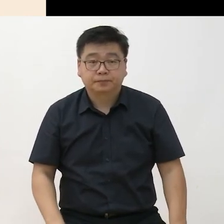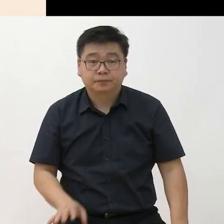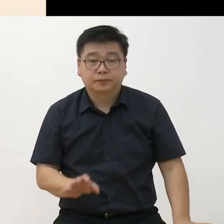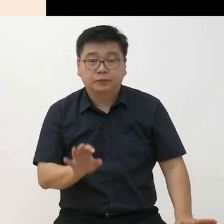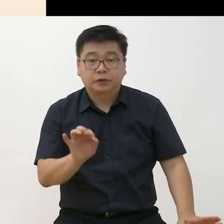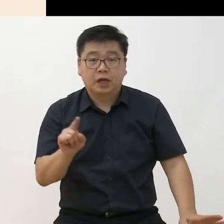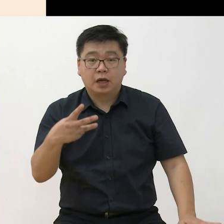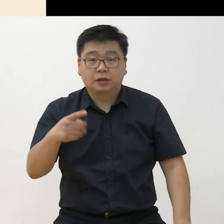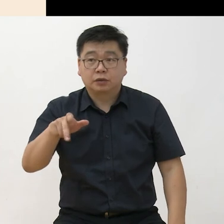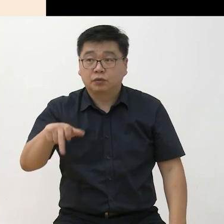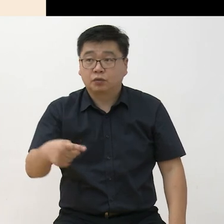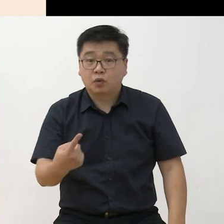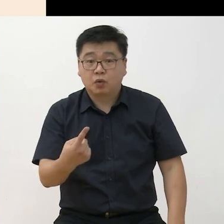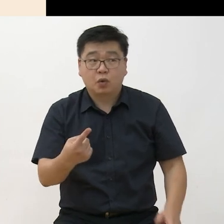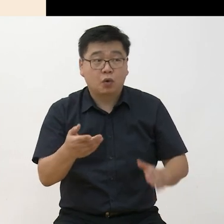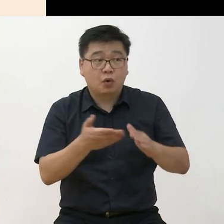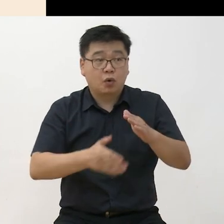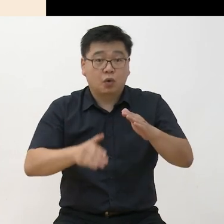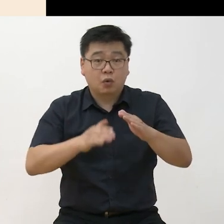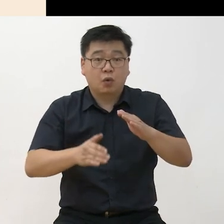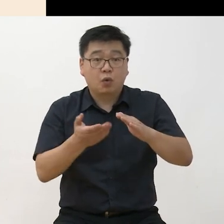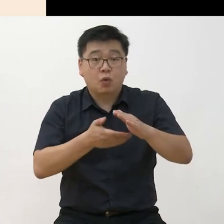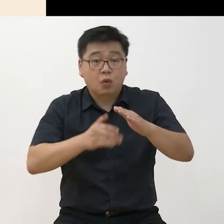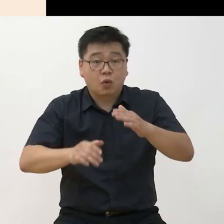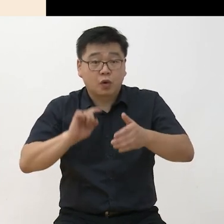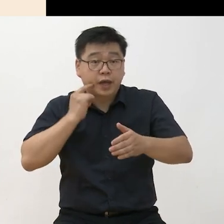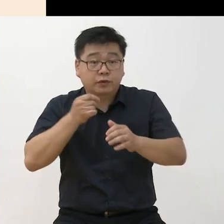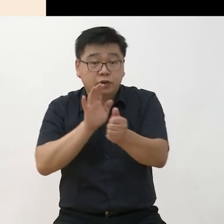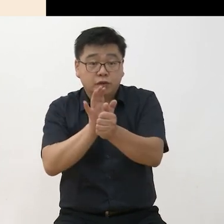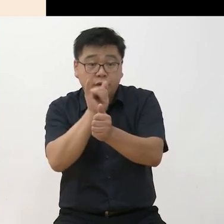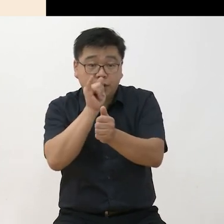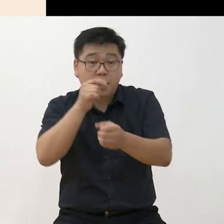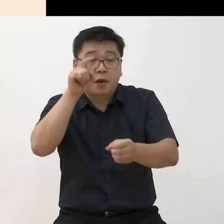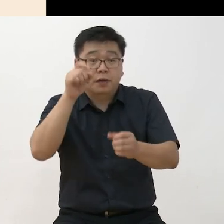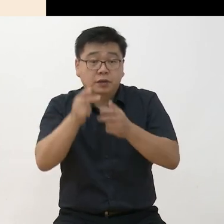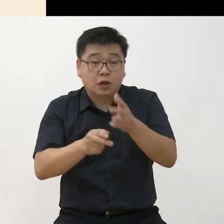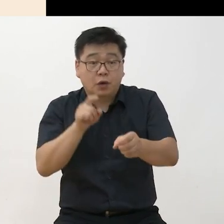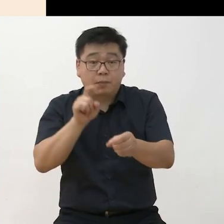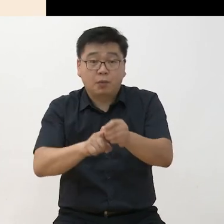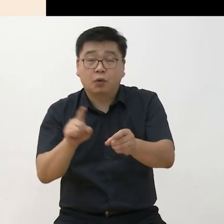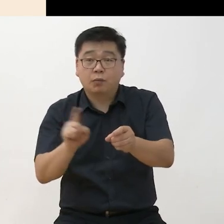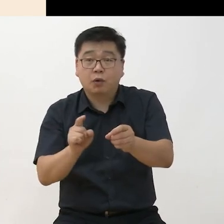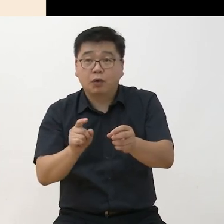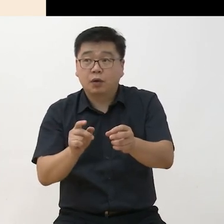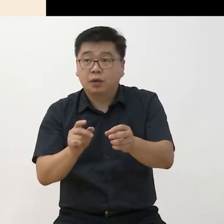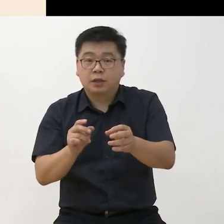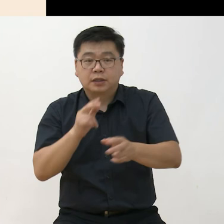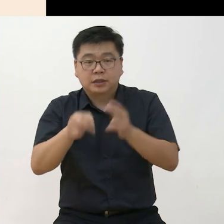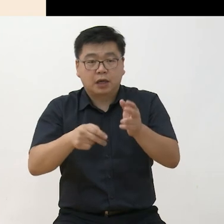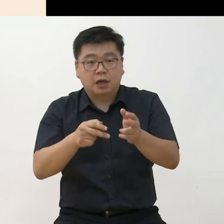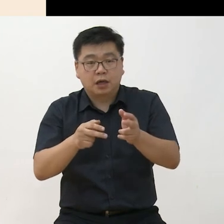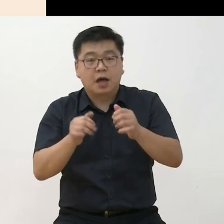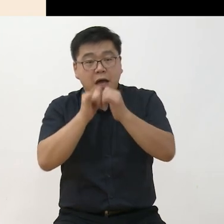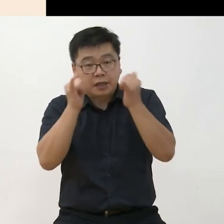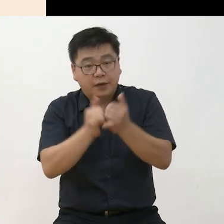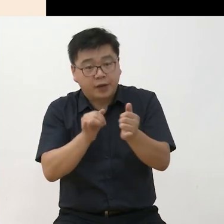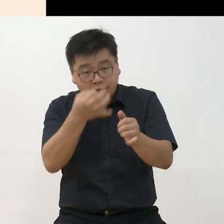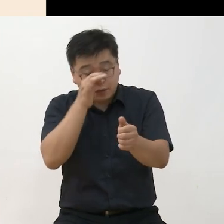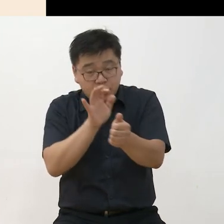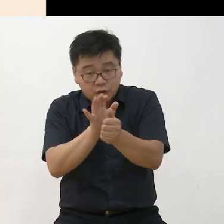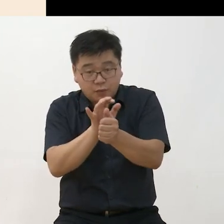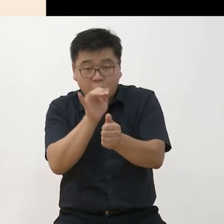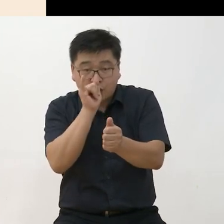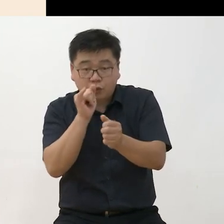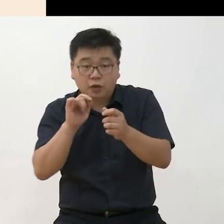아르쿠 공공예술 사업도 이제 별도 공모 사업인데요. 이 사업 목적은 이제 예술의 사회적 기능을 제고하고 예술의 향유